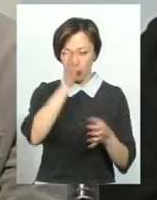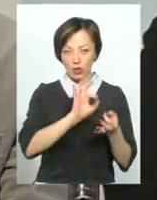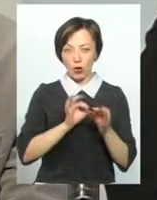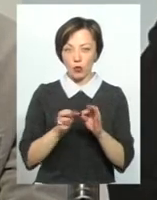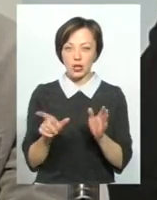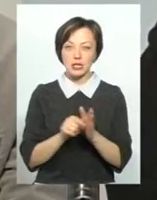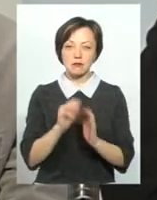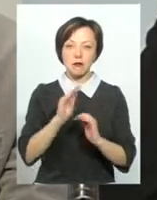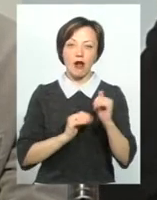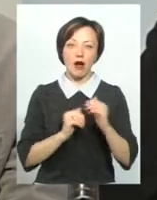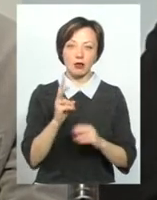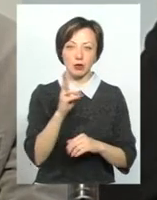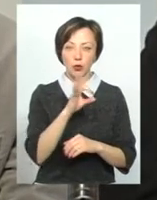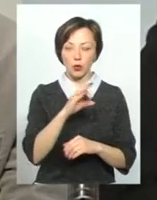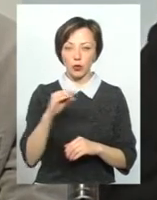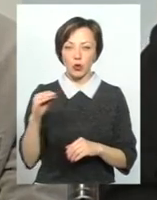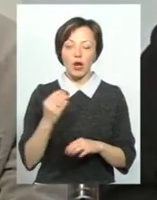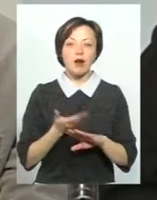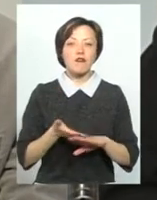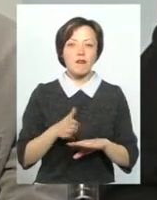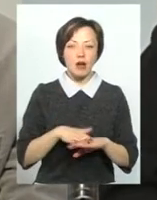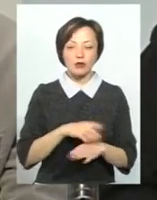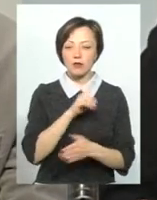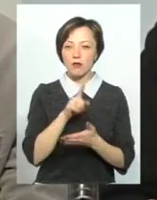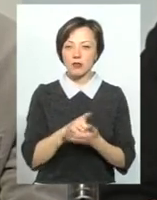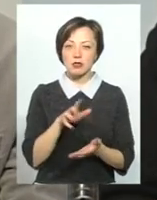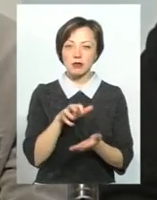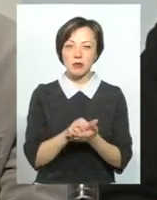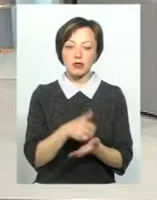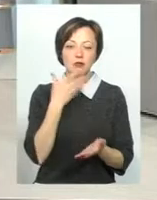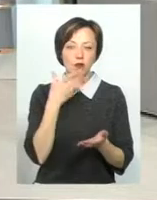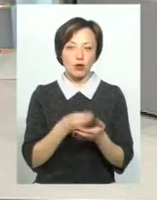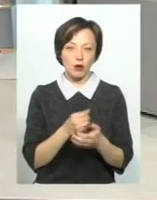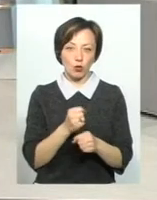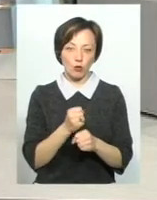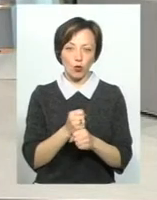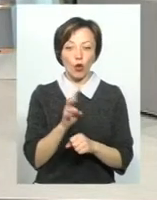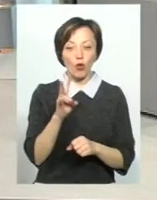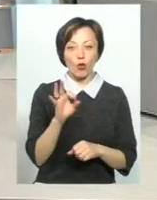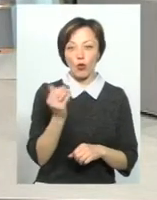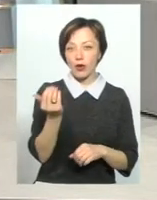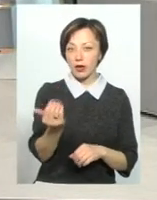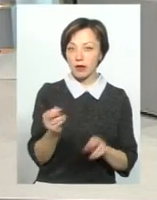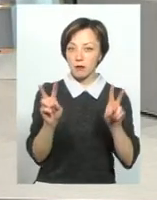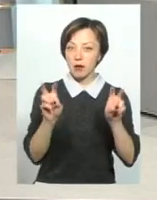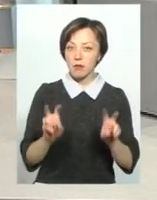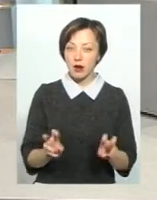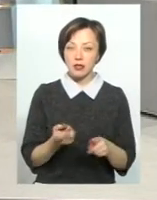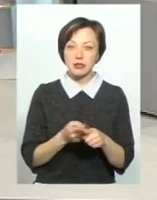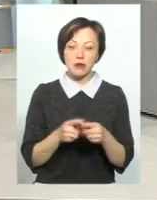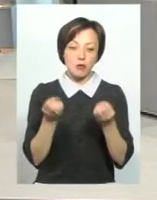із практикою. Це важко. Бо кожен повинен займатися своєю роботою. Але їхні препарати, вони, це